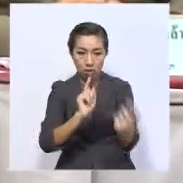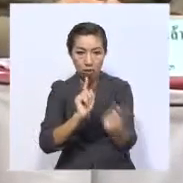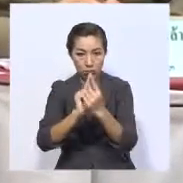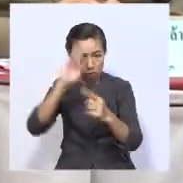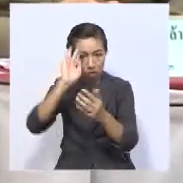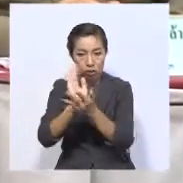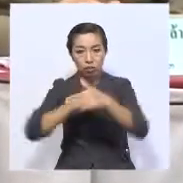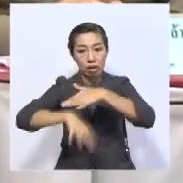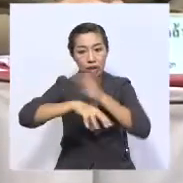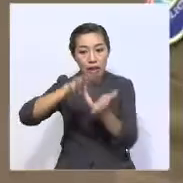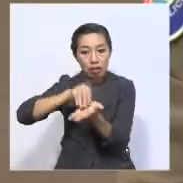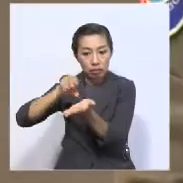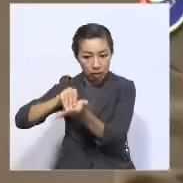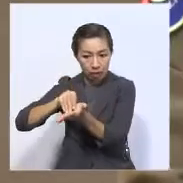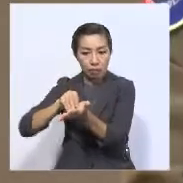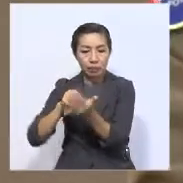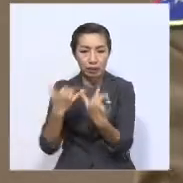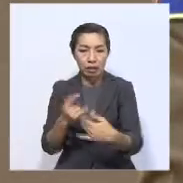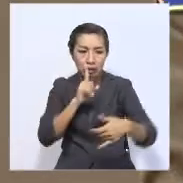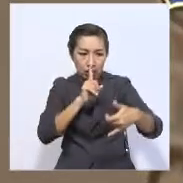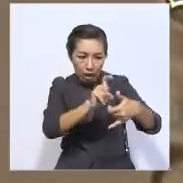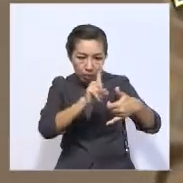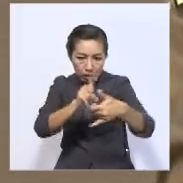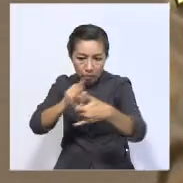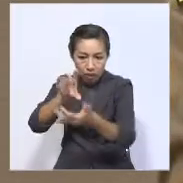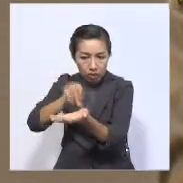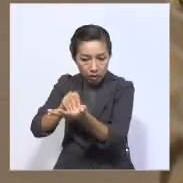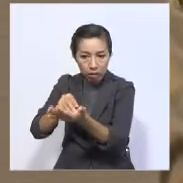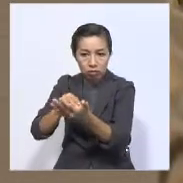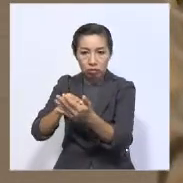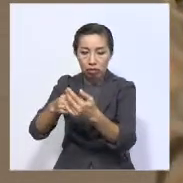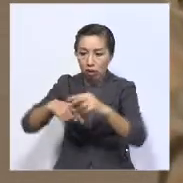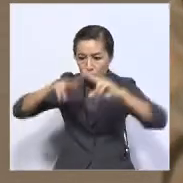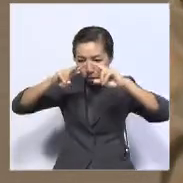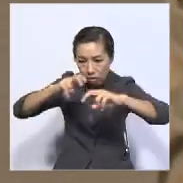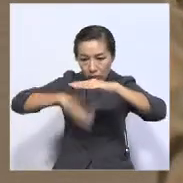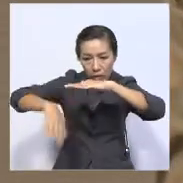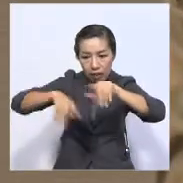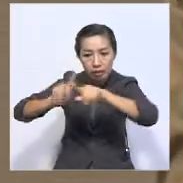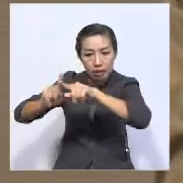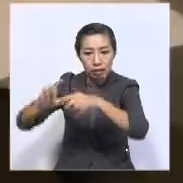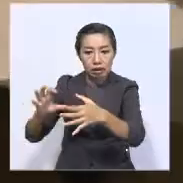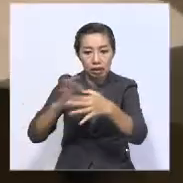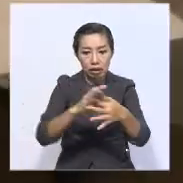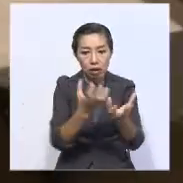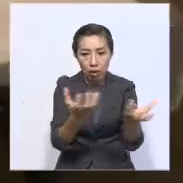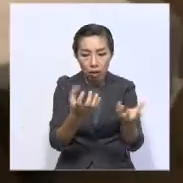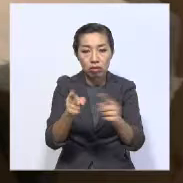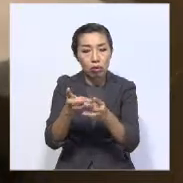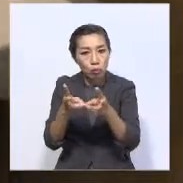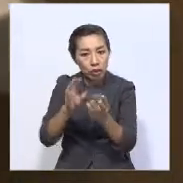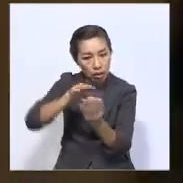ากคำรวบรวมหลักฐานซึ่งก็จะต้องสอบสวนไปถึงพยานอื่นๆด้วยนะคะทั้งที่เกี่ยวกับผลิตภัณฑ์และการใ